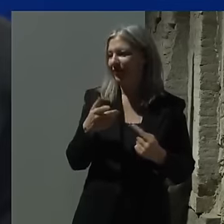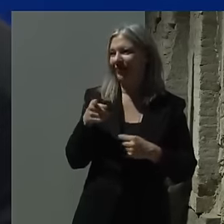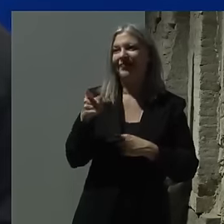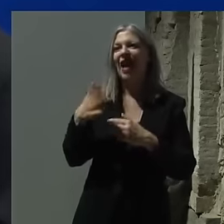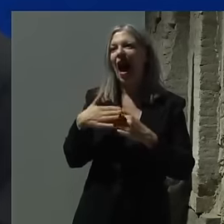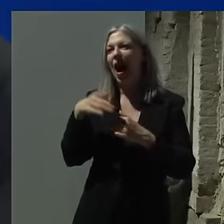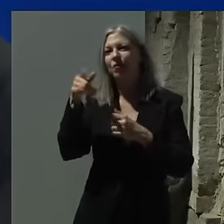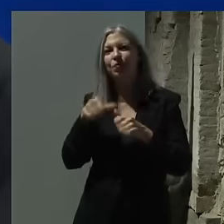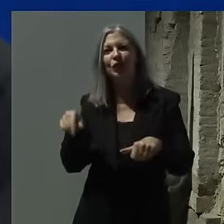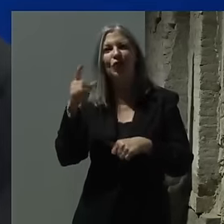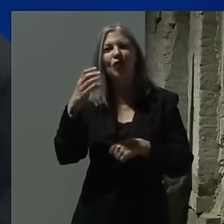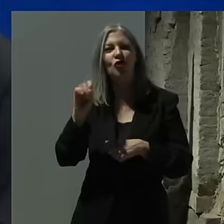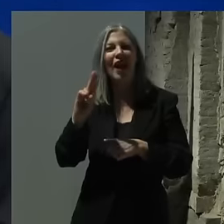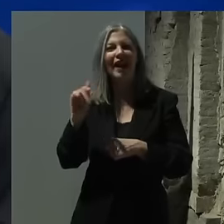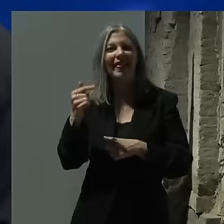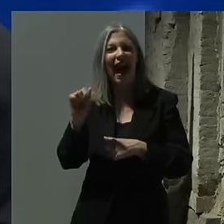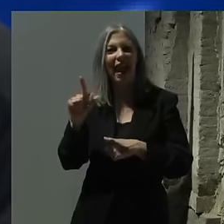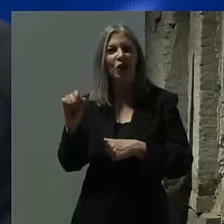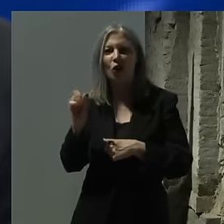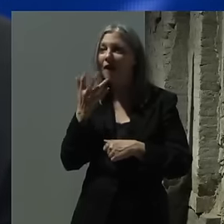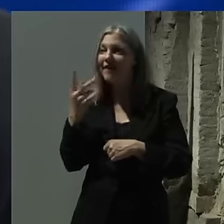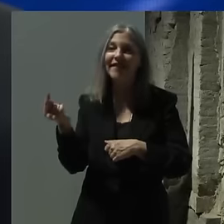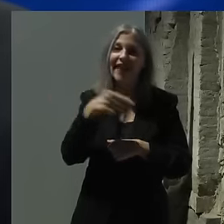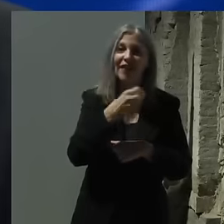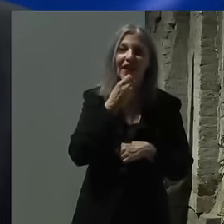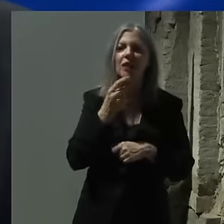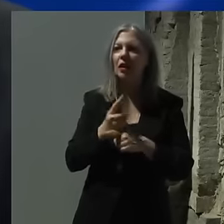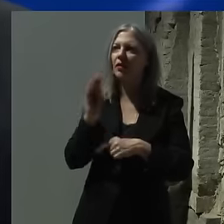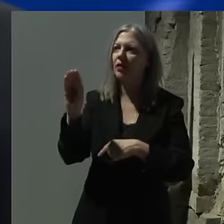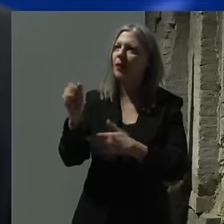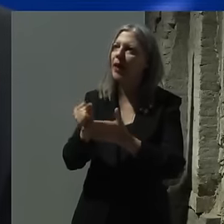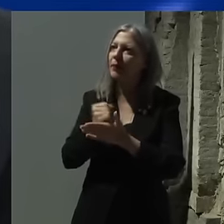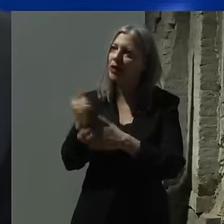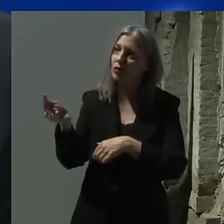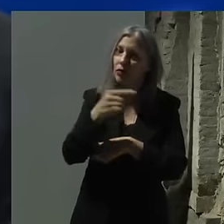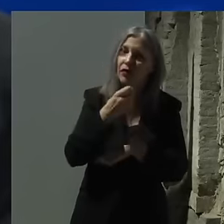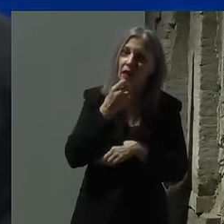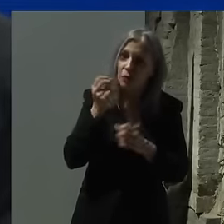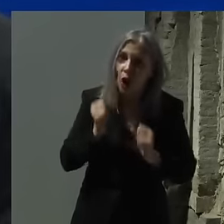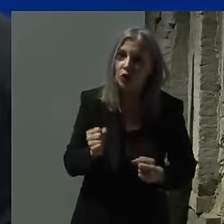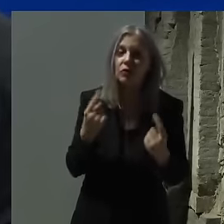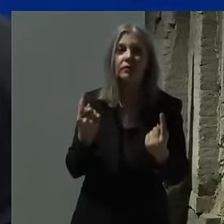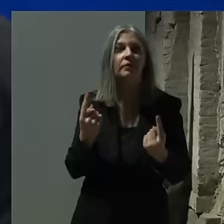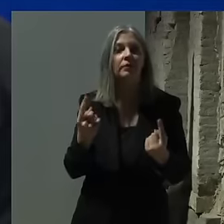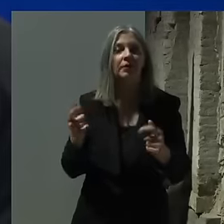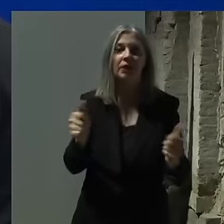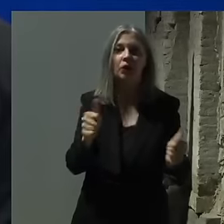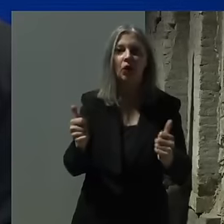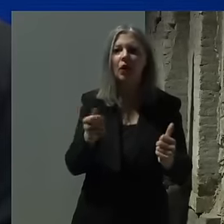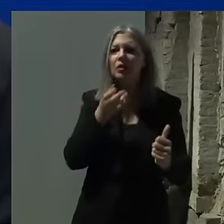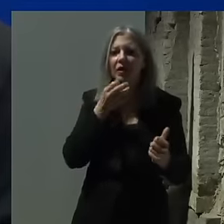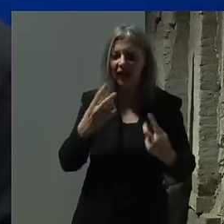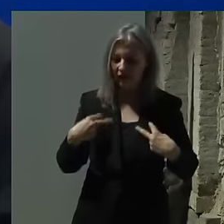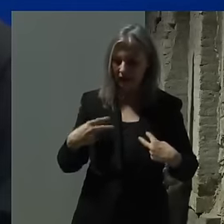Certaldo, poter venire a Firenze, dovevo chiedere il permesso per venire a Firenze. Era tutto una, cioè, un controllo della mia